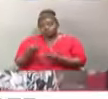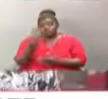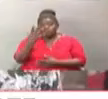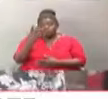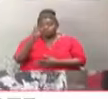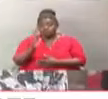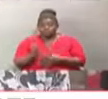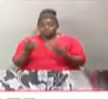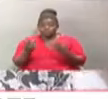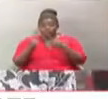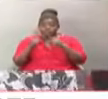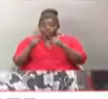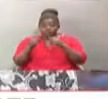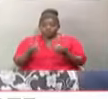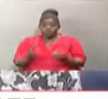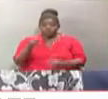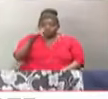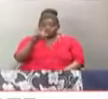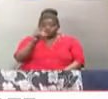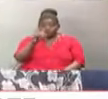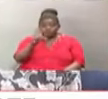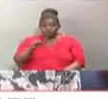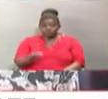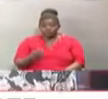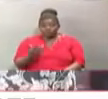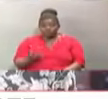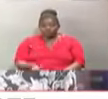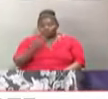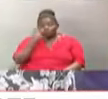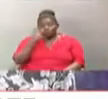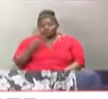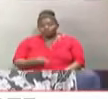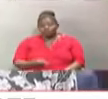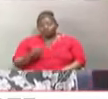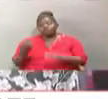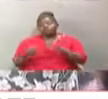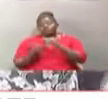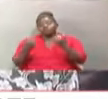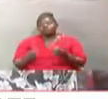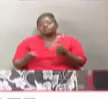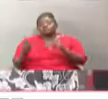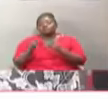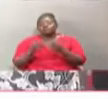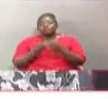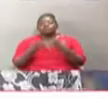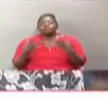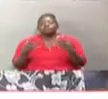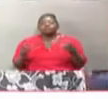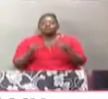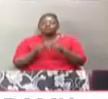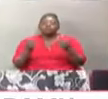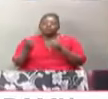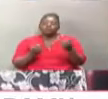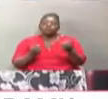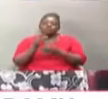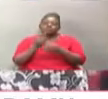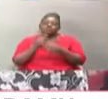3 katutugeze 7. Ogamba ku mbeera eziwo abantu bangi ate moro